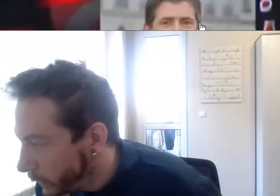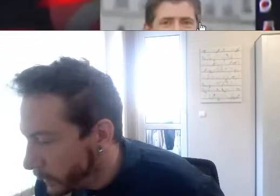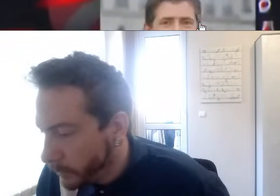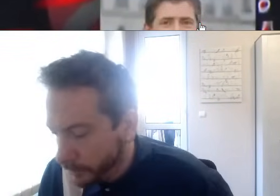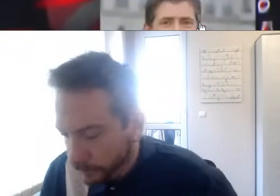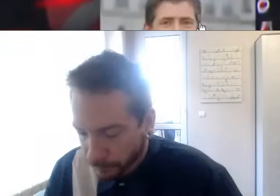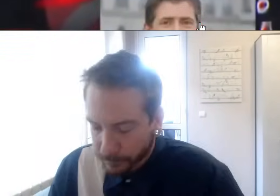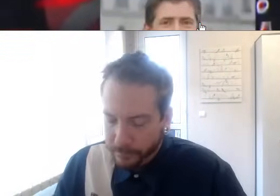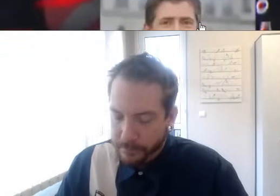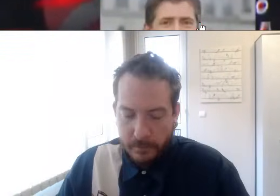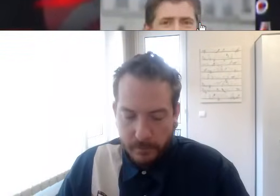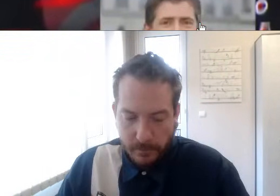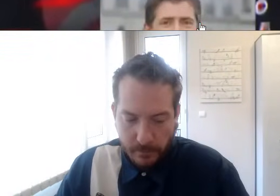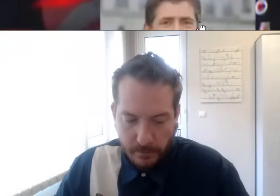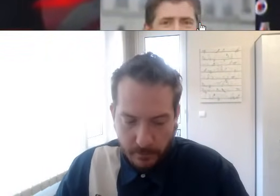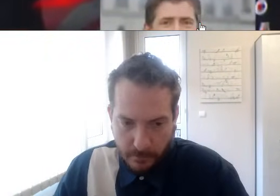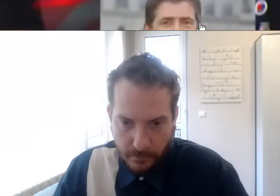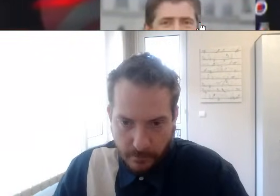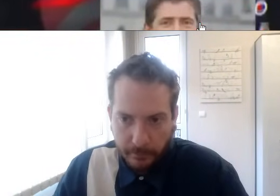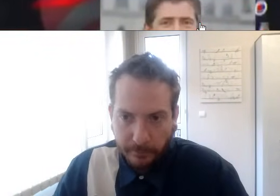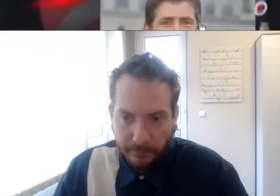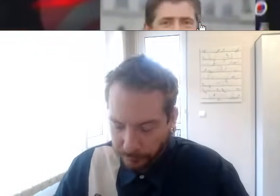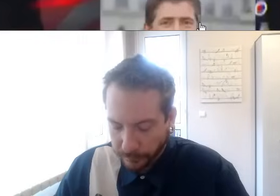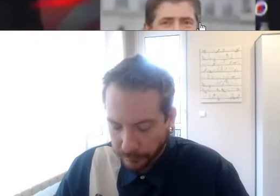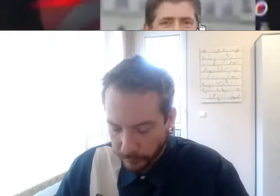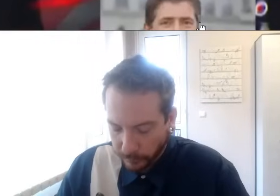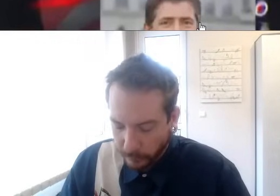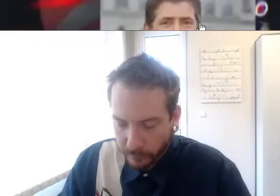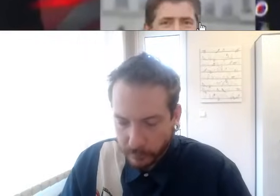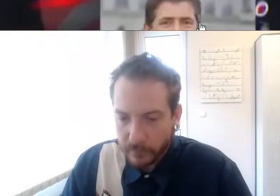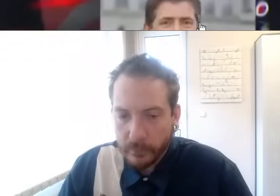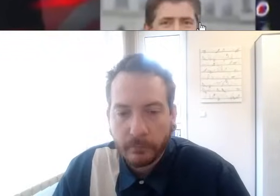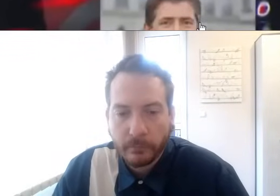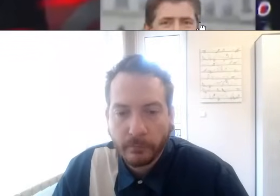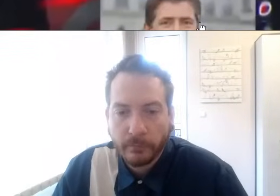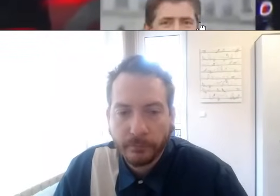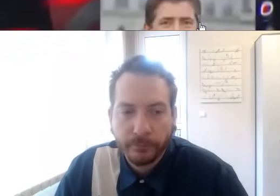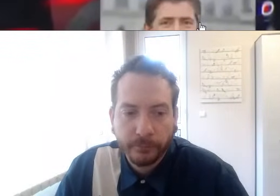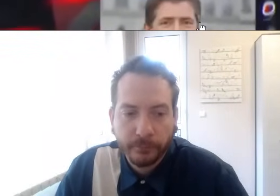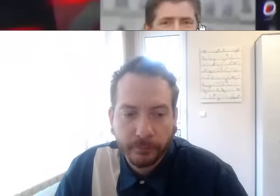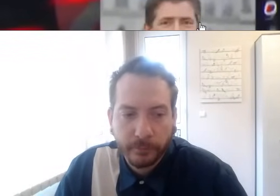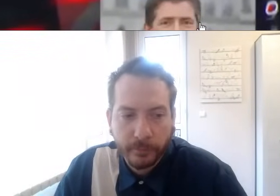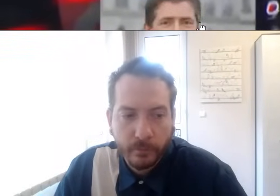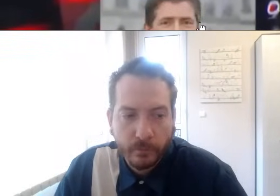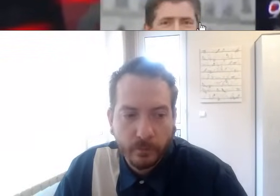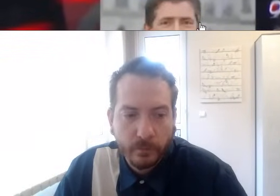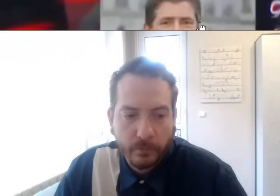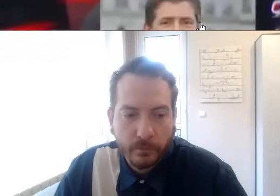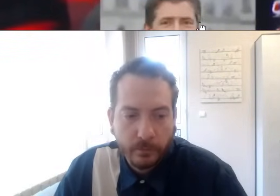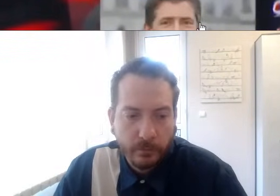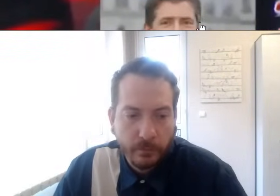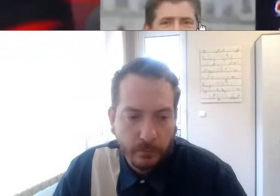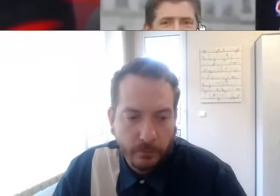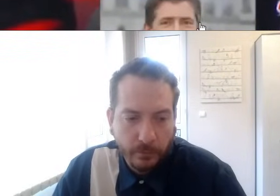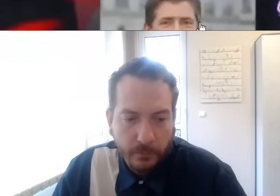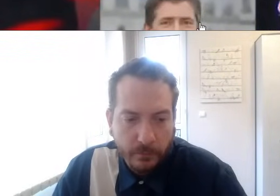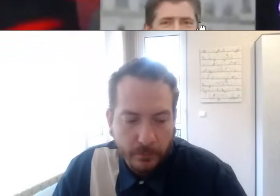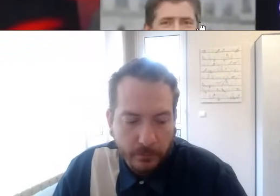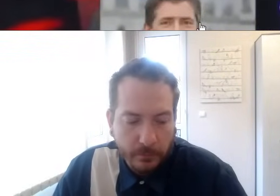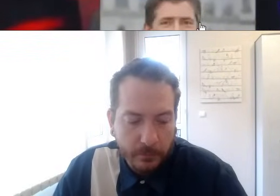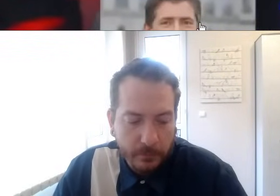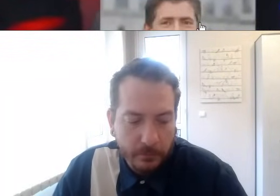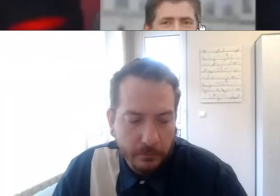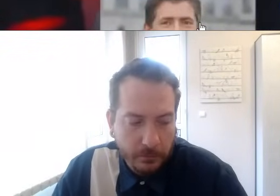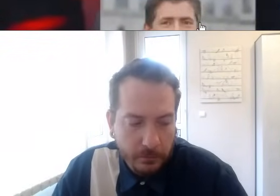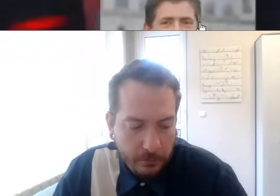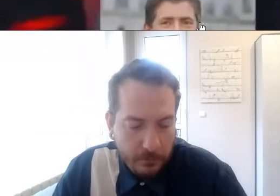jusqu'à Châteauroux ou pas. Au final, ils sont bien arrivés. Le profil, on commence aujourd'hui à le connaître un peu mieux. Sur les 15, il y a